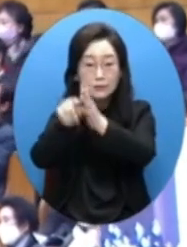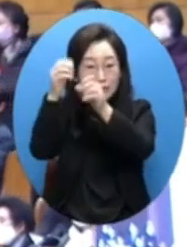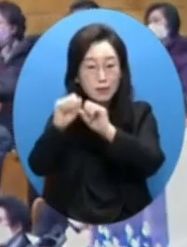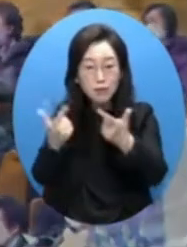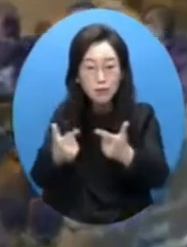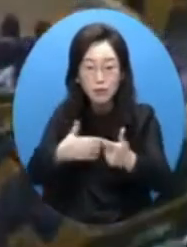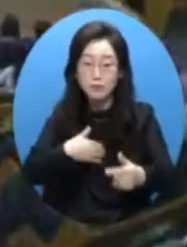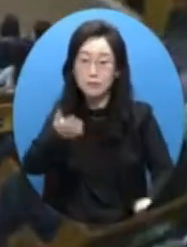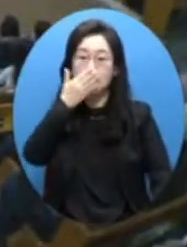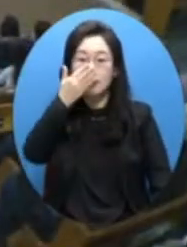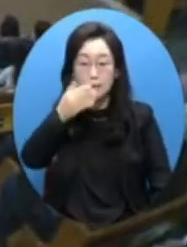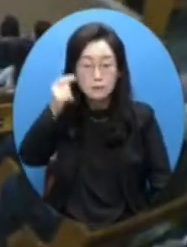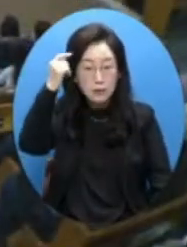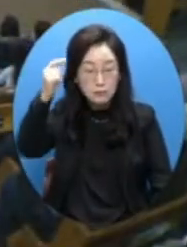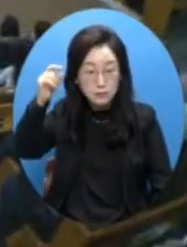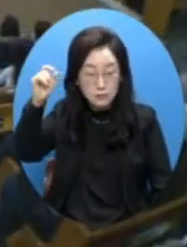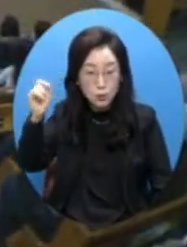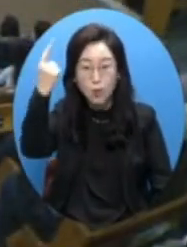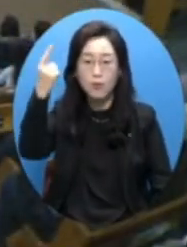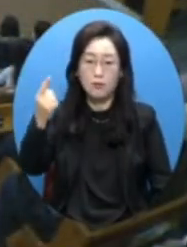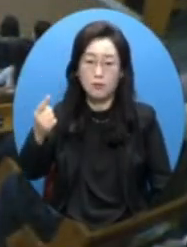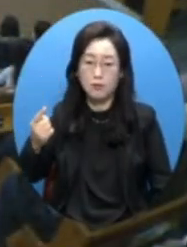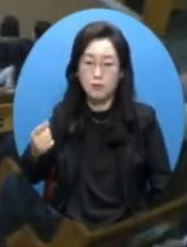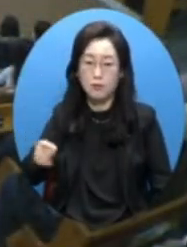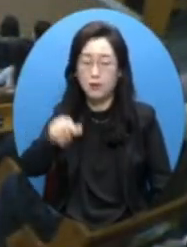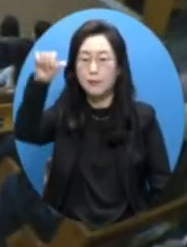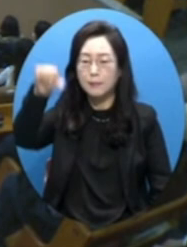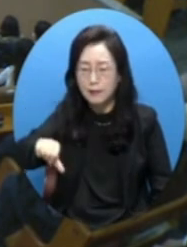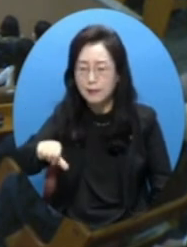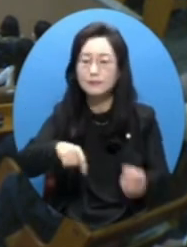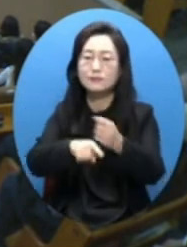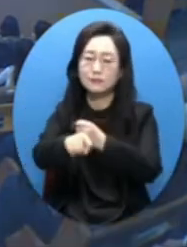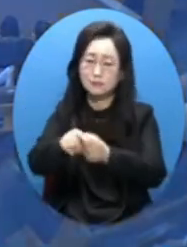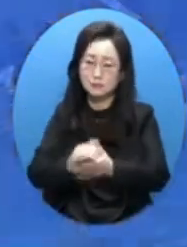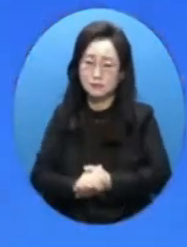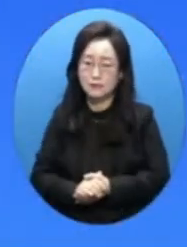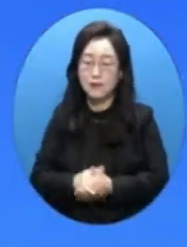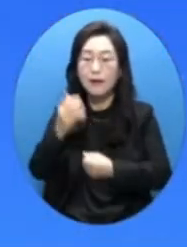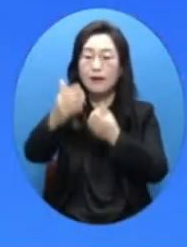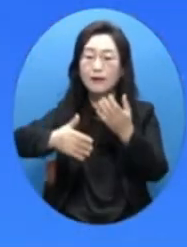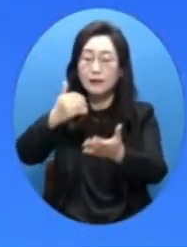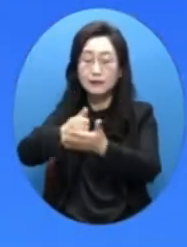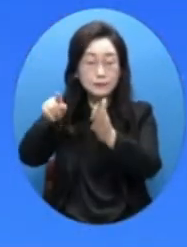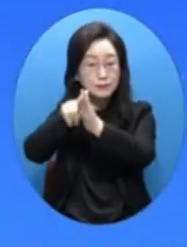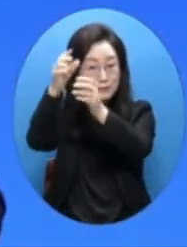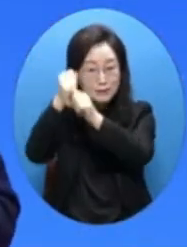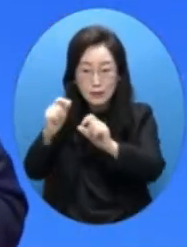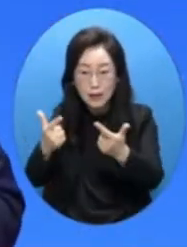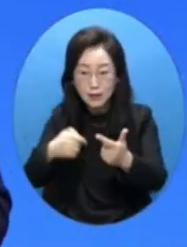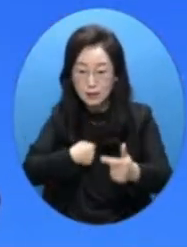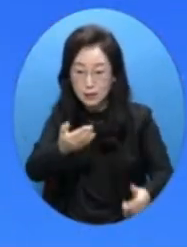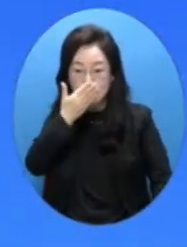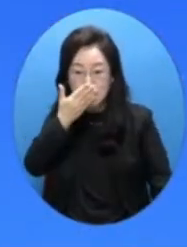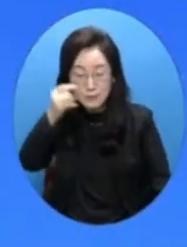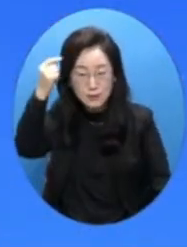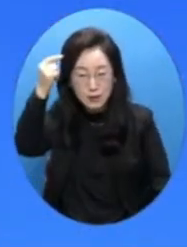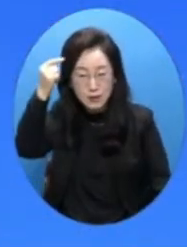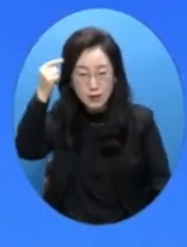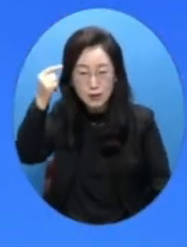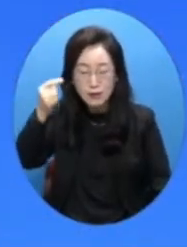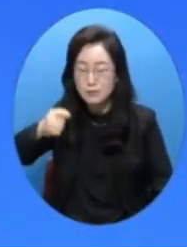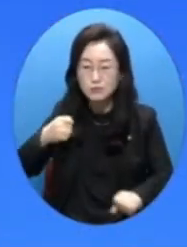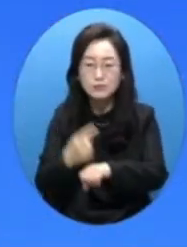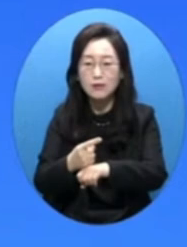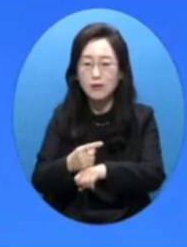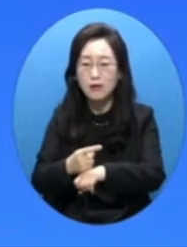할 수 있다 하는 그 순간부터 우리는 패배기를 가는 것입니다 하나님이 의지하지 않고 내가 할 수 있다는 그 생각이 이미